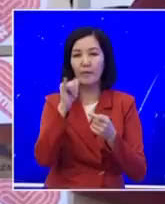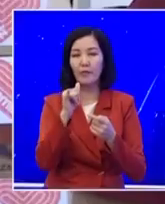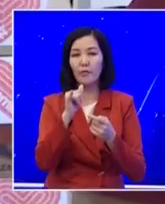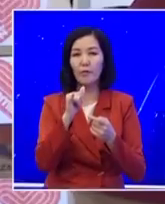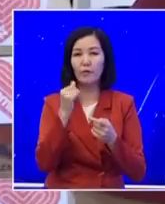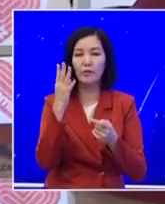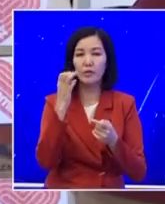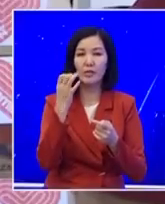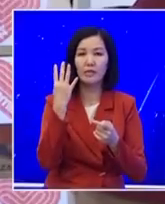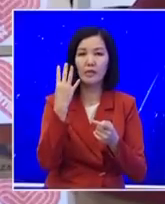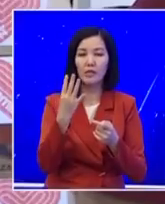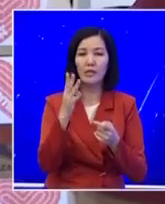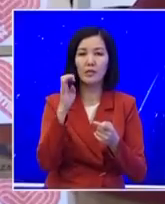номеру